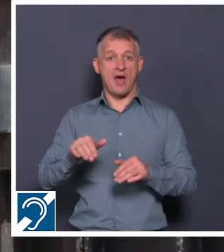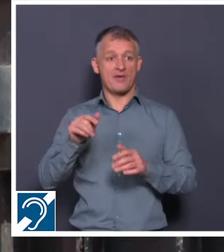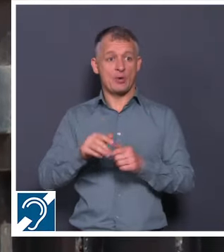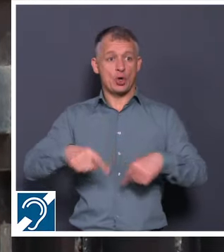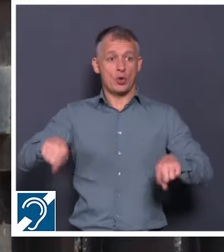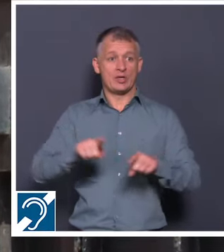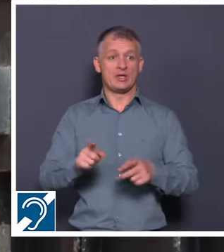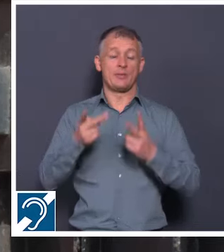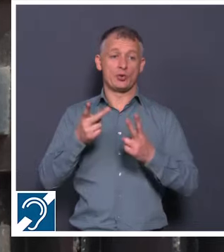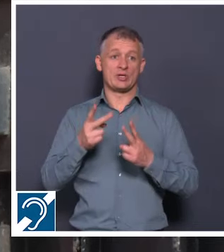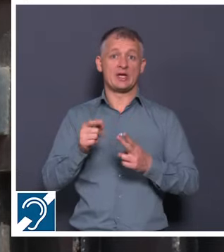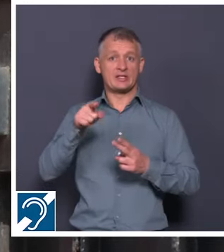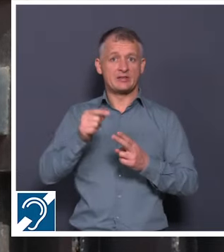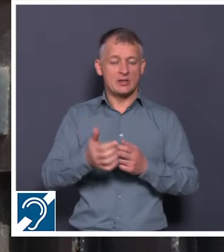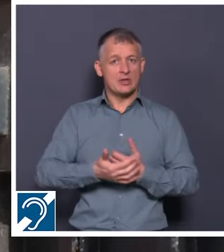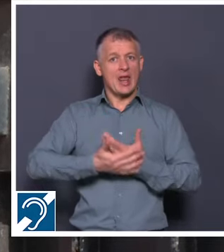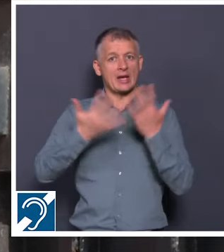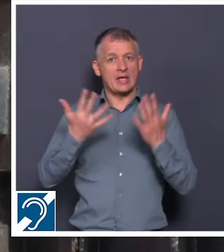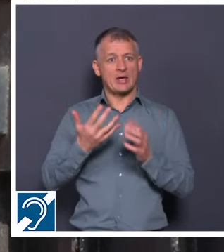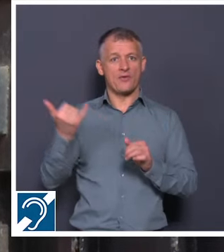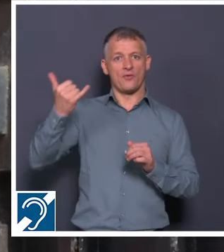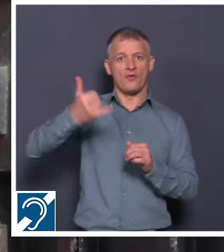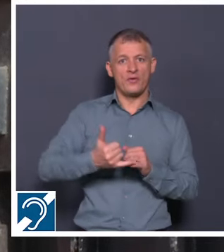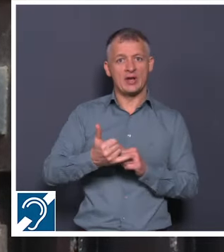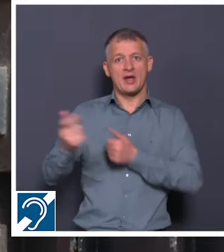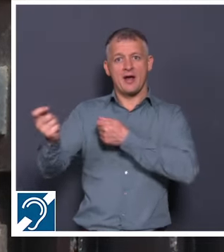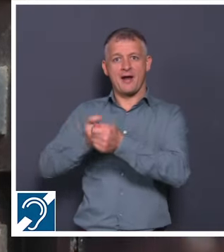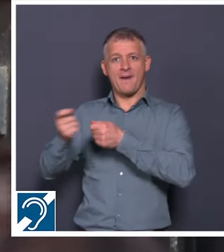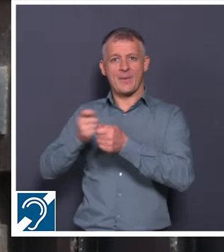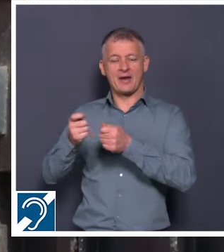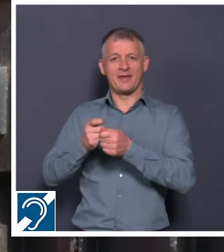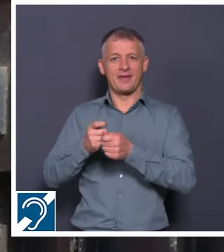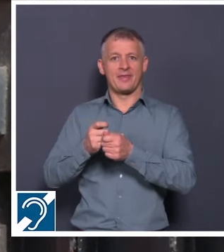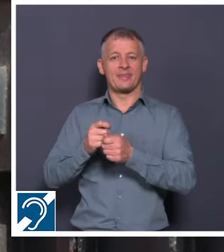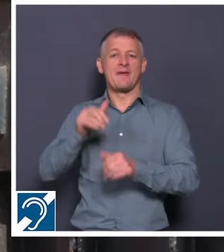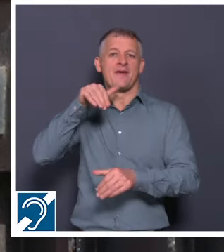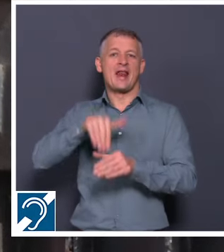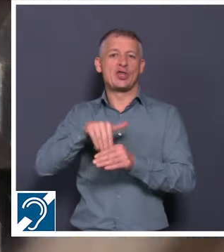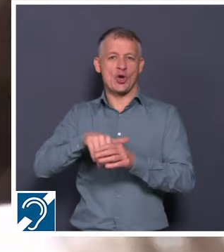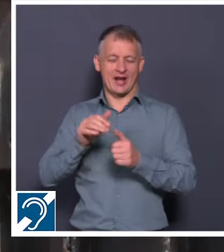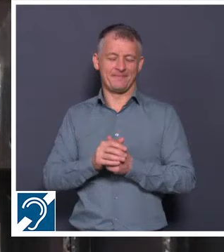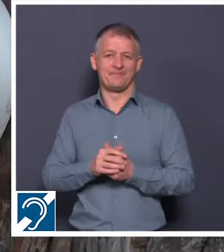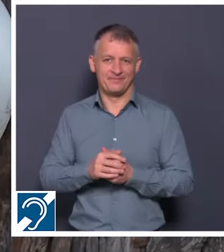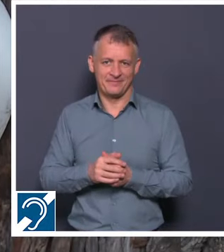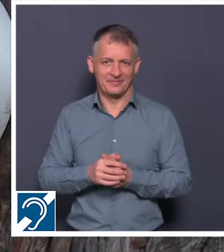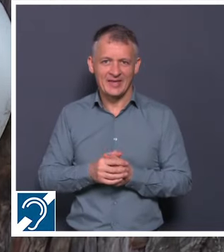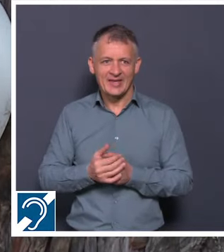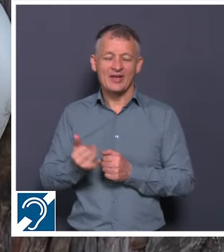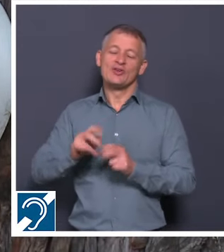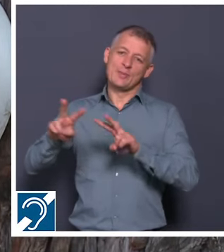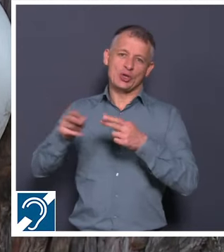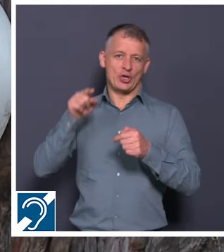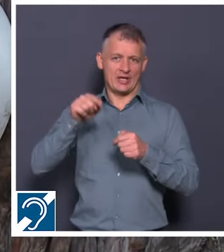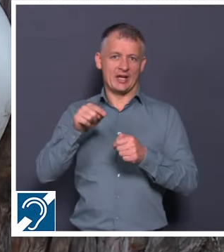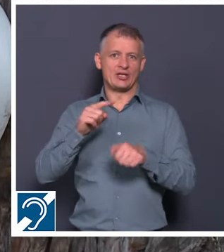că această transparență vine în campanie electorală. Și o să revin asupra acestui aspect,